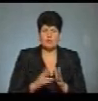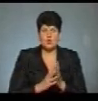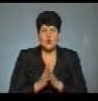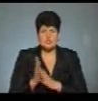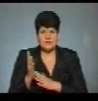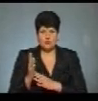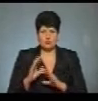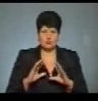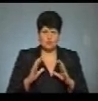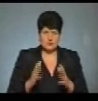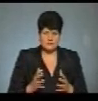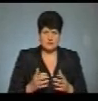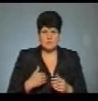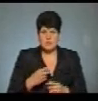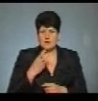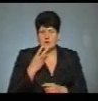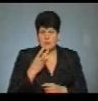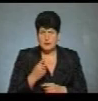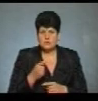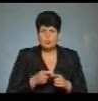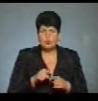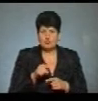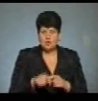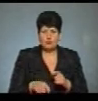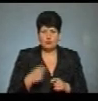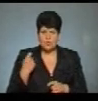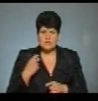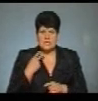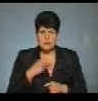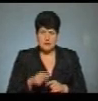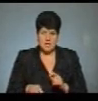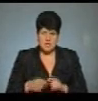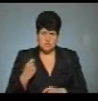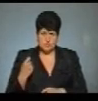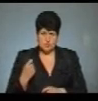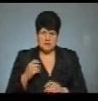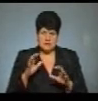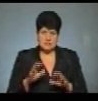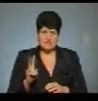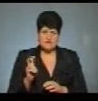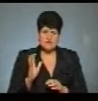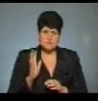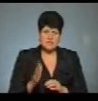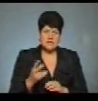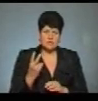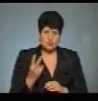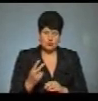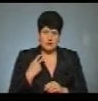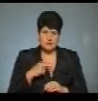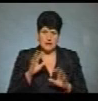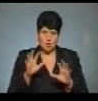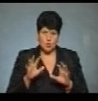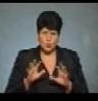світу. І ми вбачаємо в цьому порушенні ознаки кримінального злочину по статті 252 Кримінального